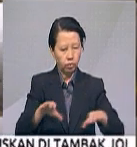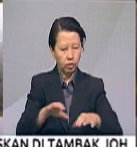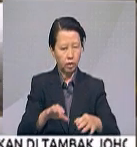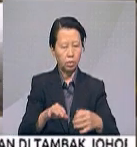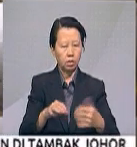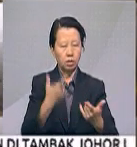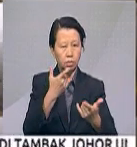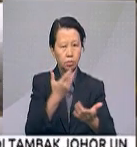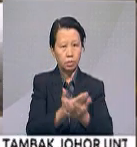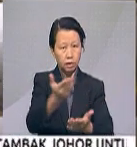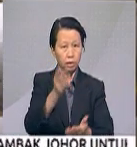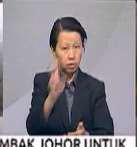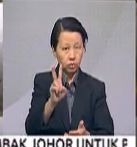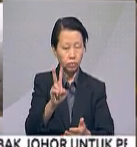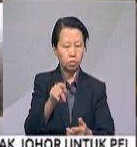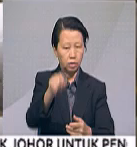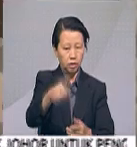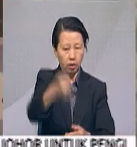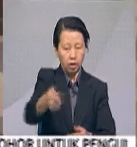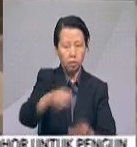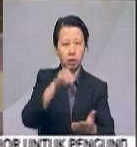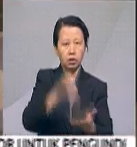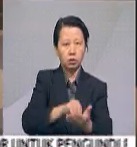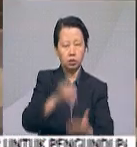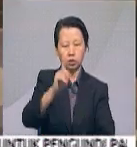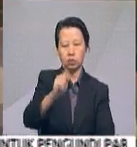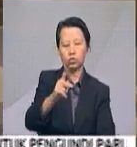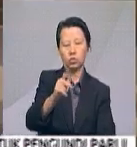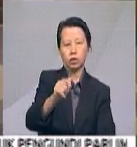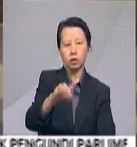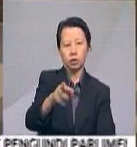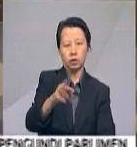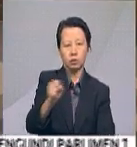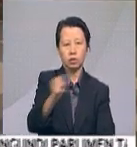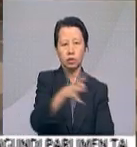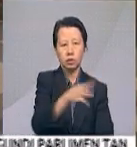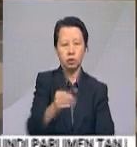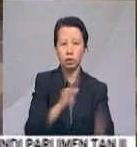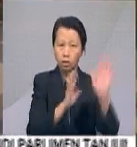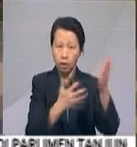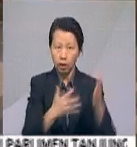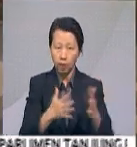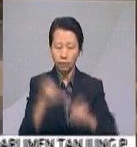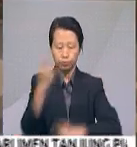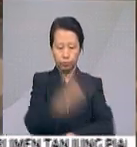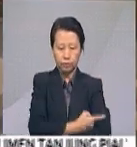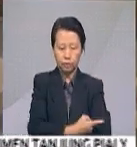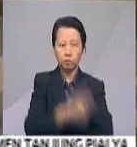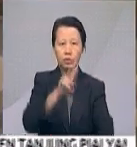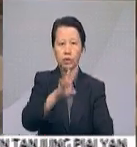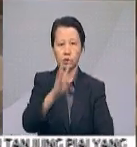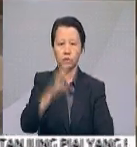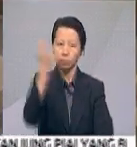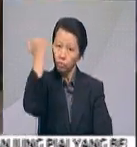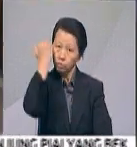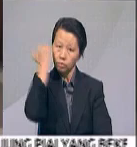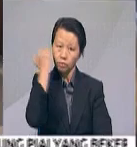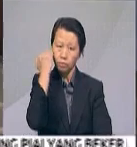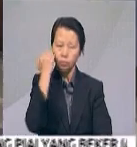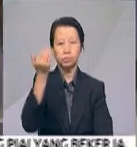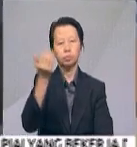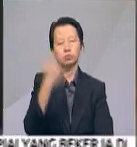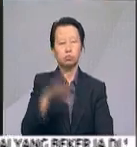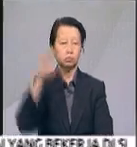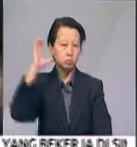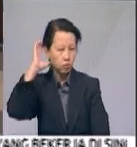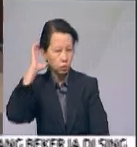kedua terhadap aset Petro Saudi di Turkmenistan dan Argentina. Memasuki hari ke-27 perbicaraan, mahkamah